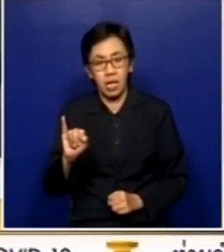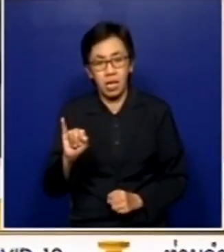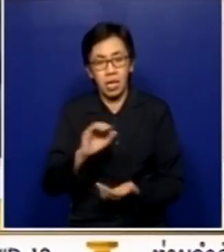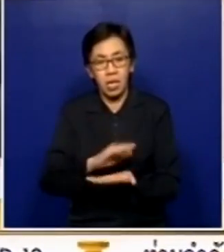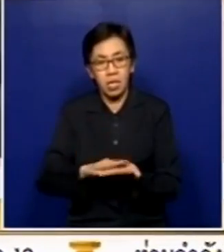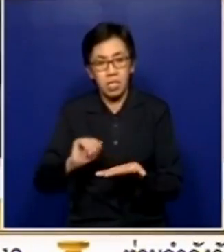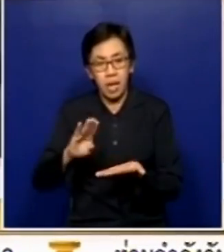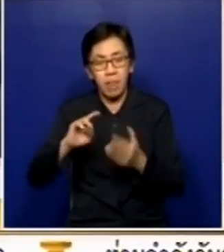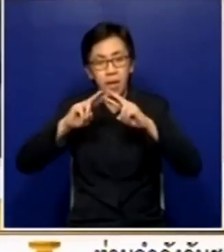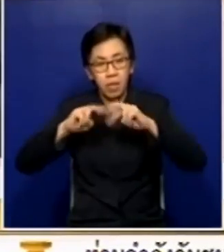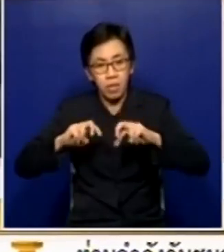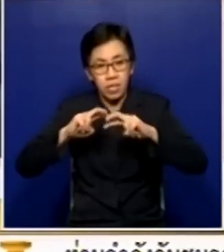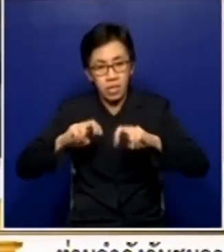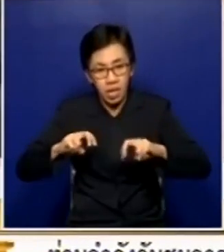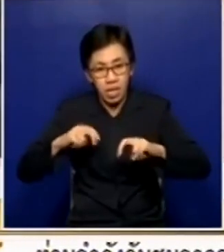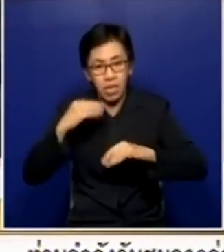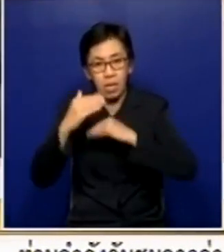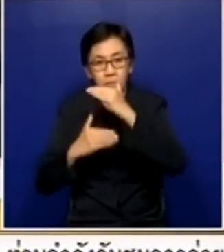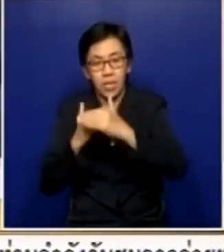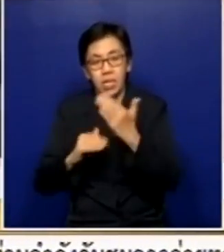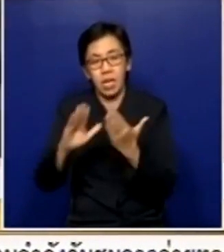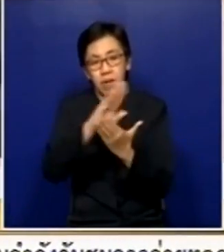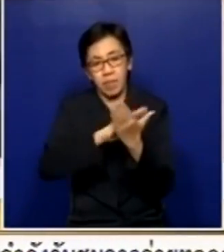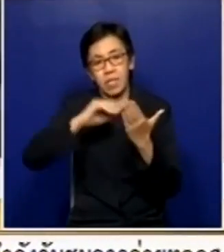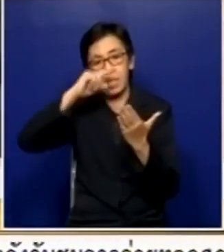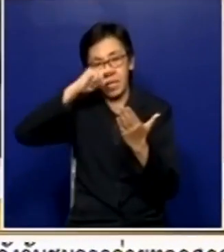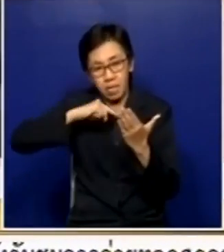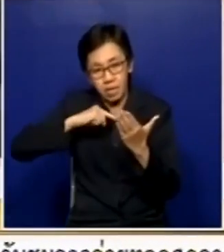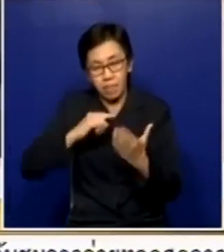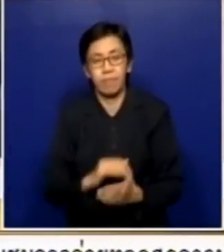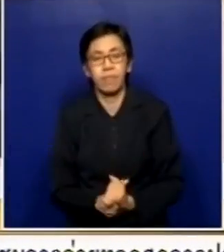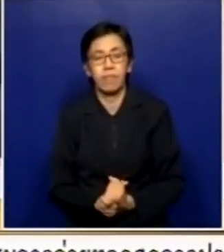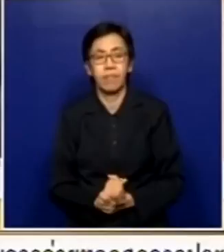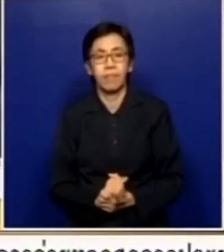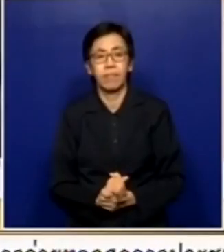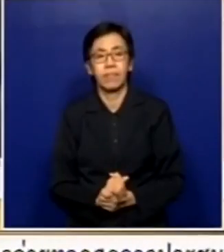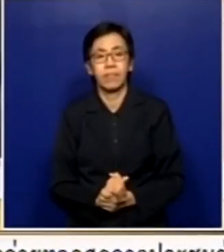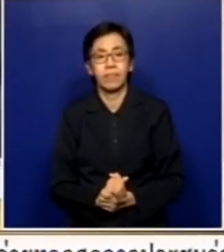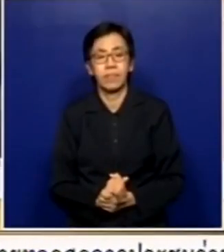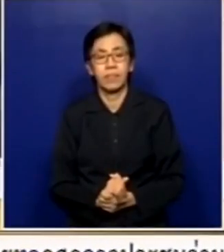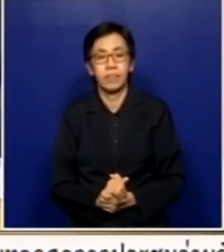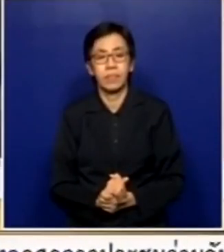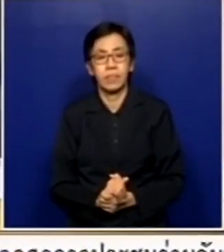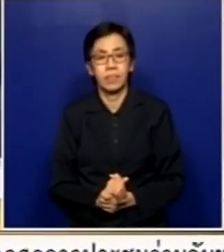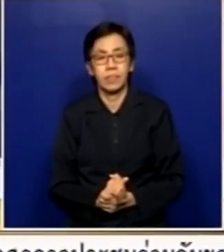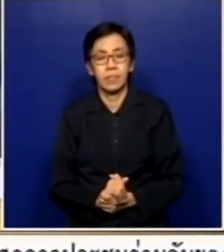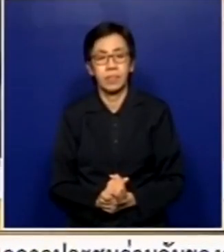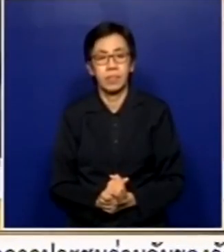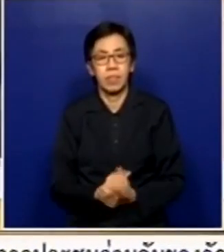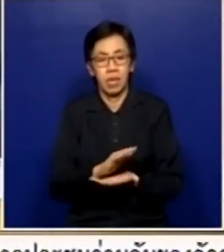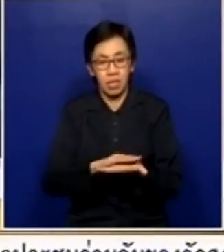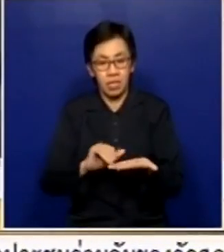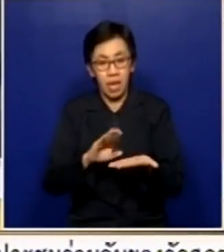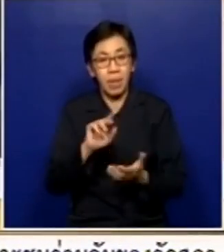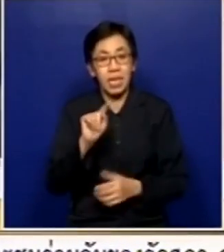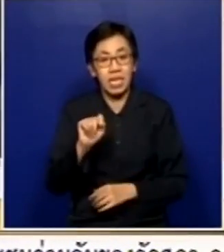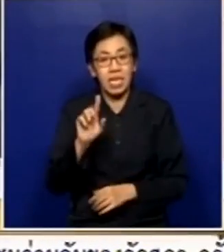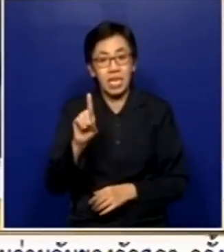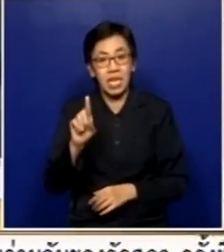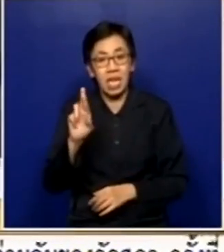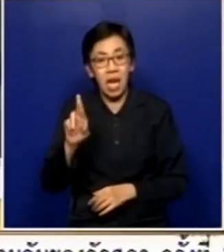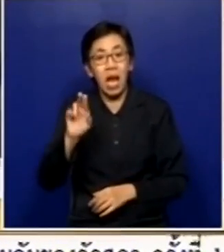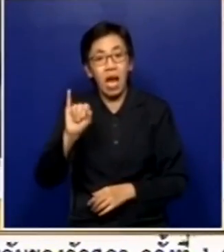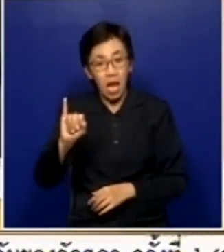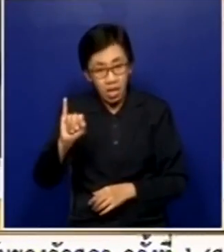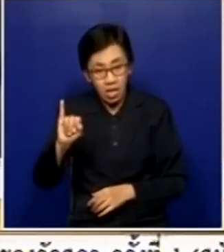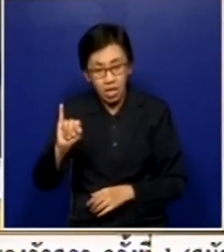วิจัยและพัฒนาไปแค่ชัยชดาบันไดก็รับชมจะหลาย